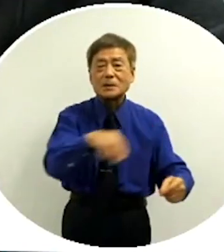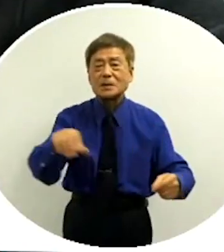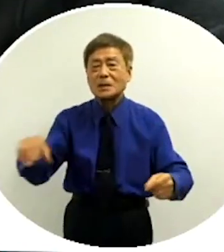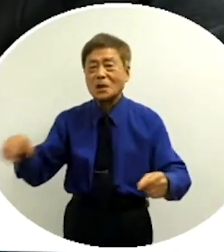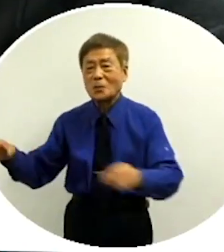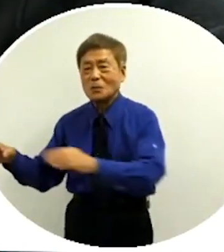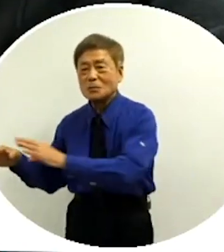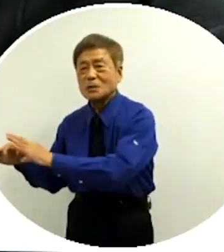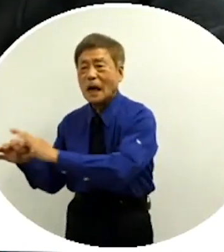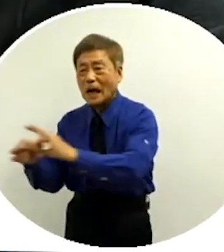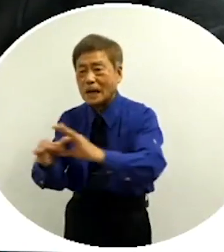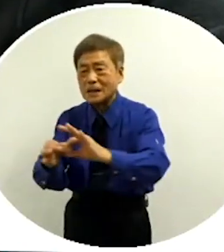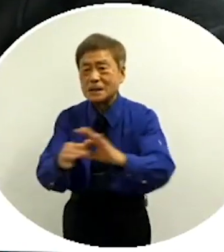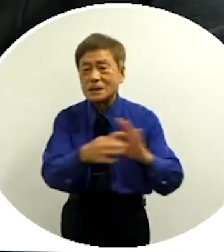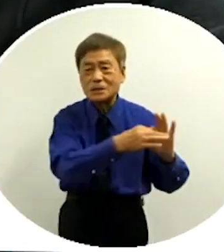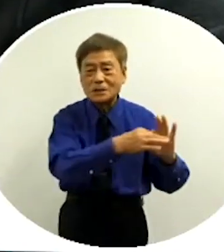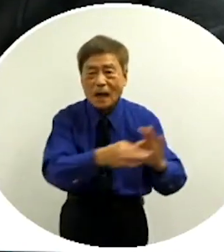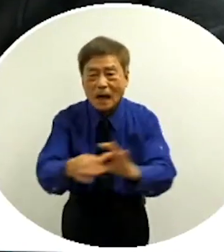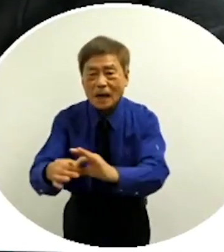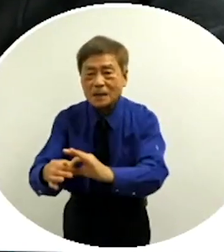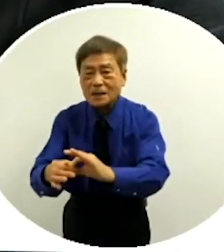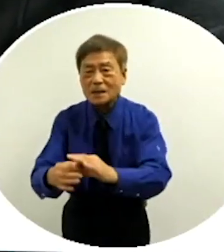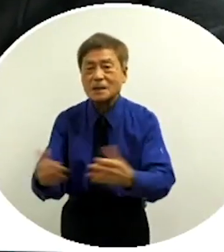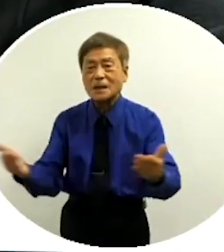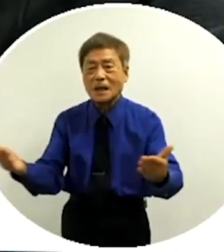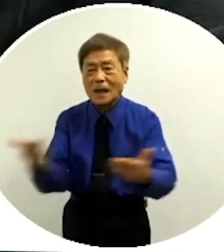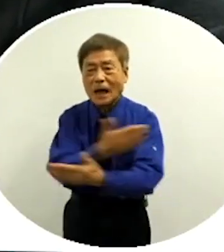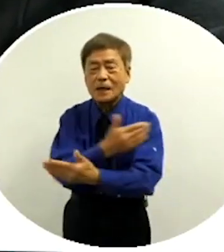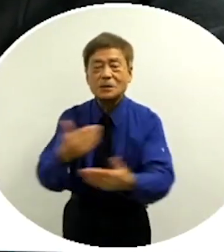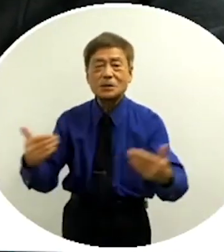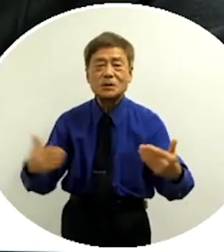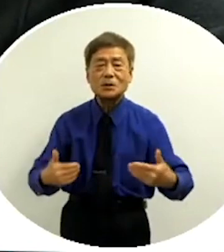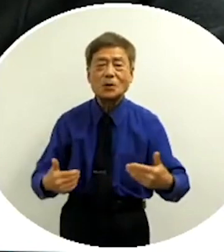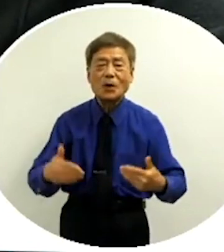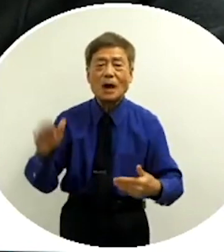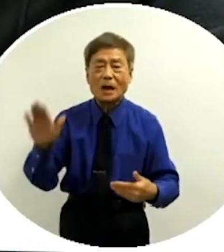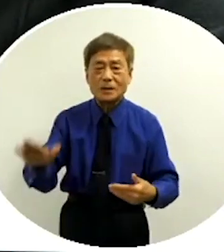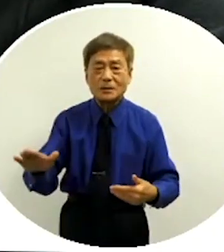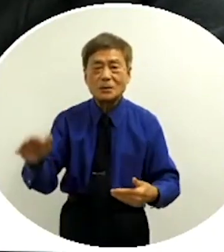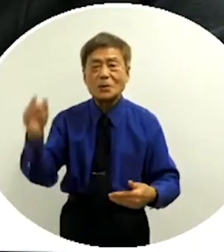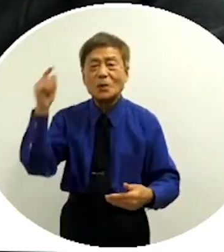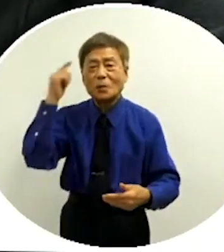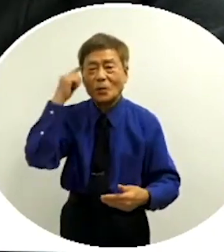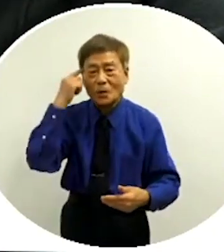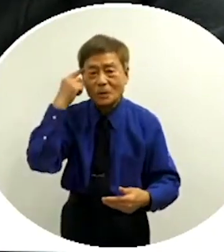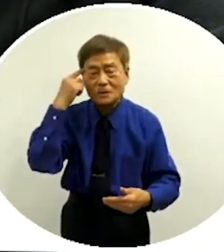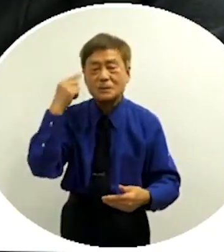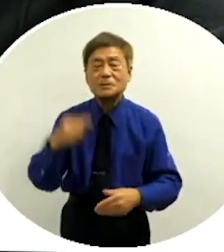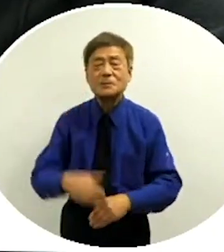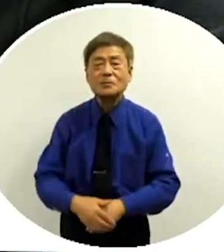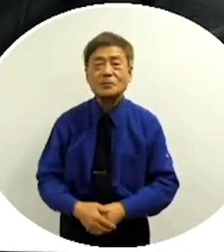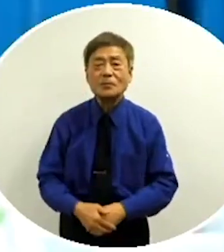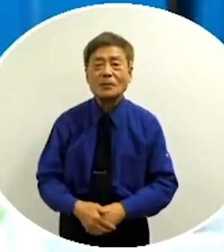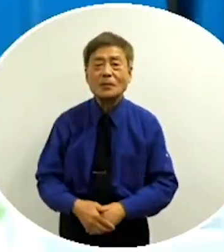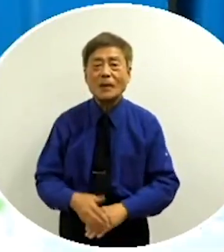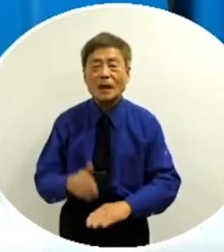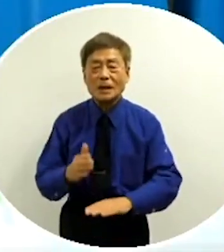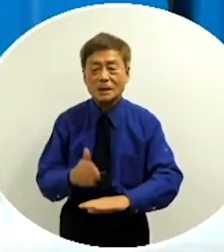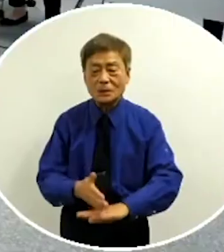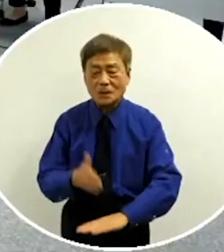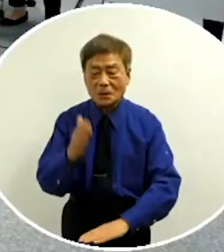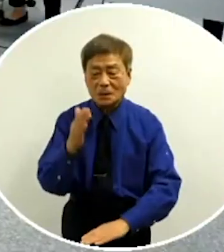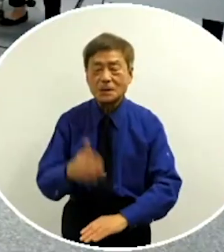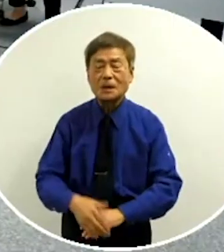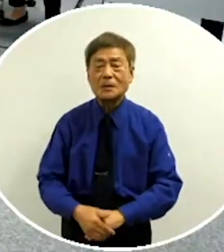がありますこういうドラマで変えていく必要があるんじゃないかっていうのを課題意識として持っていますはいありがとうございました